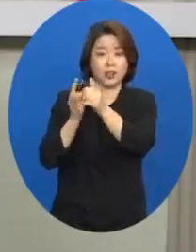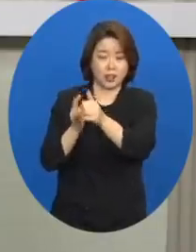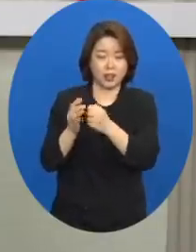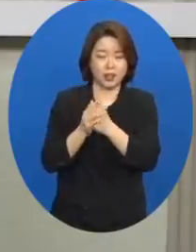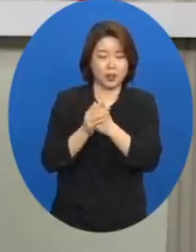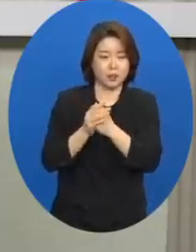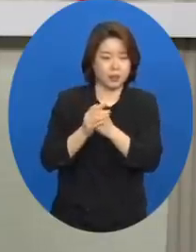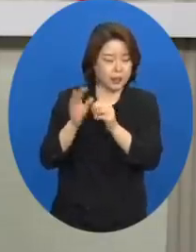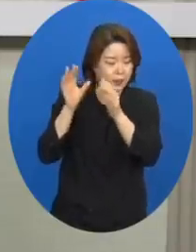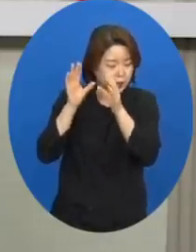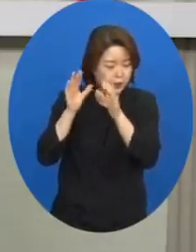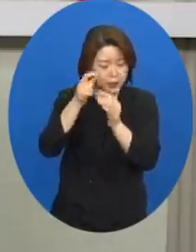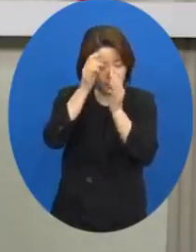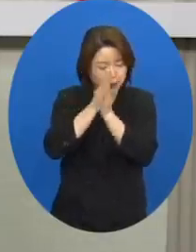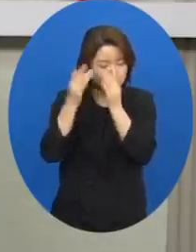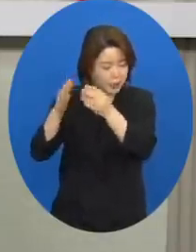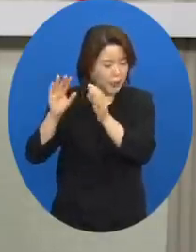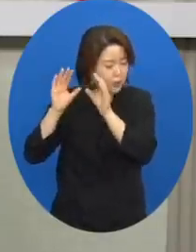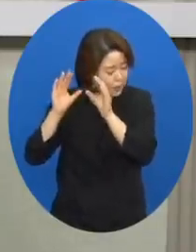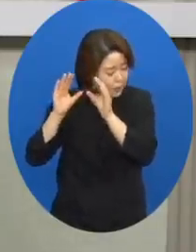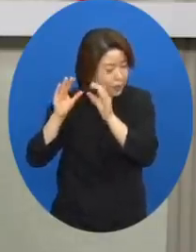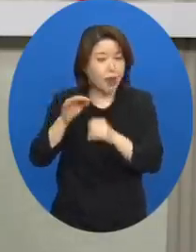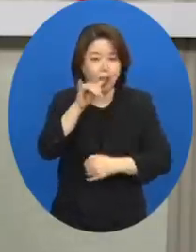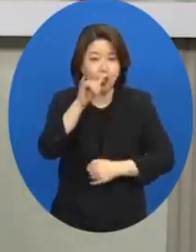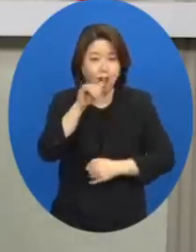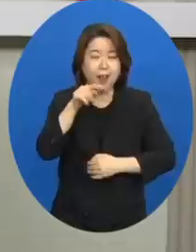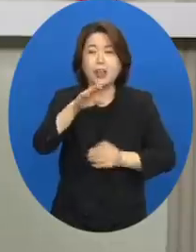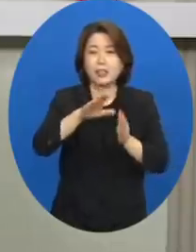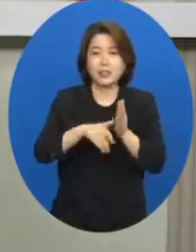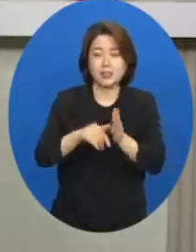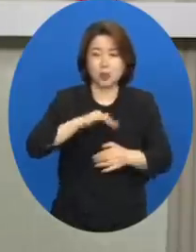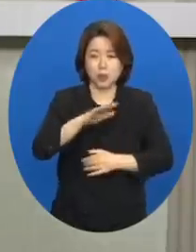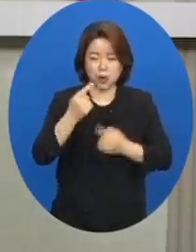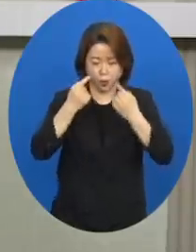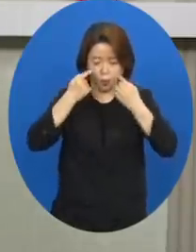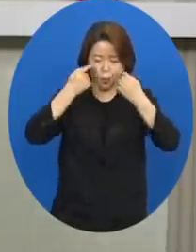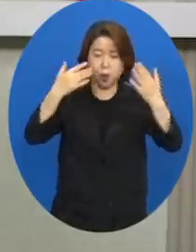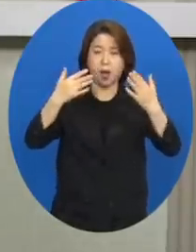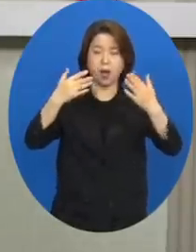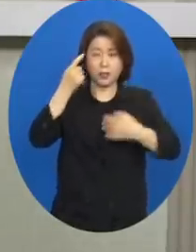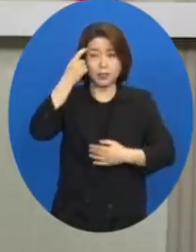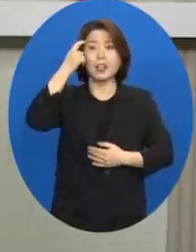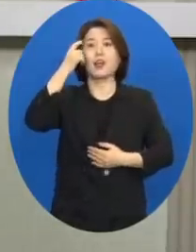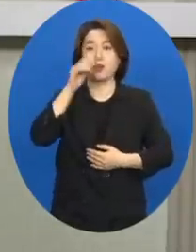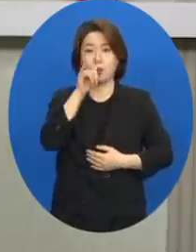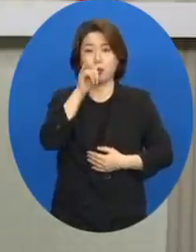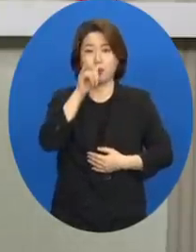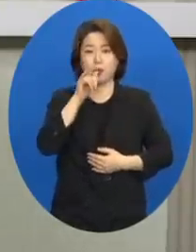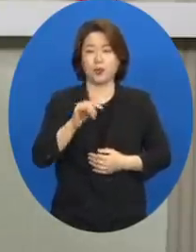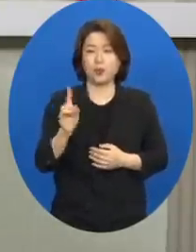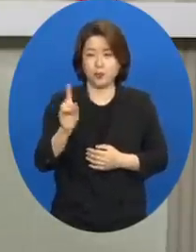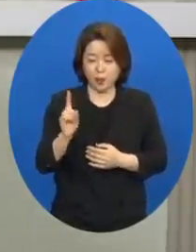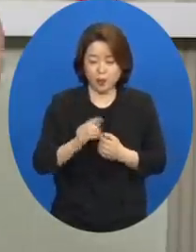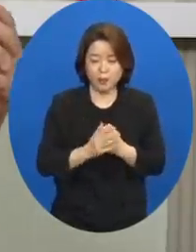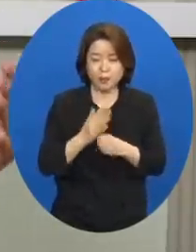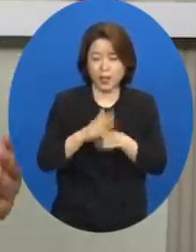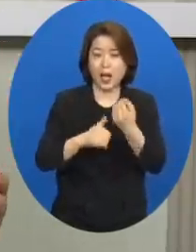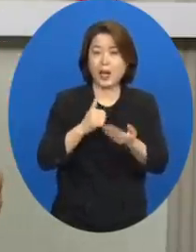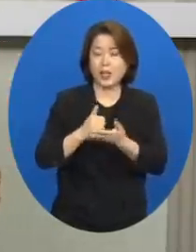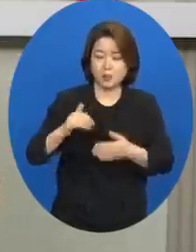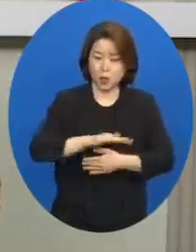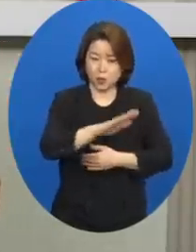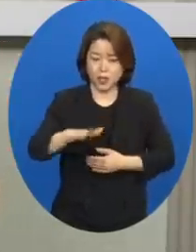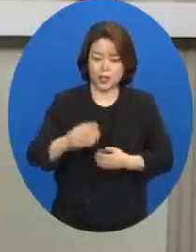기울였습니다 그때 우리에게 명확하게 깨달아지는 것이 있었습니다 하나님이 우리에게 이렇게 새